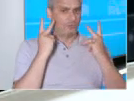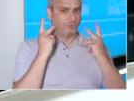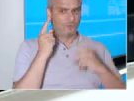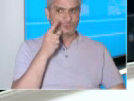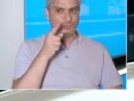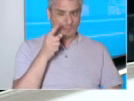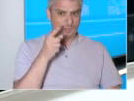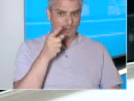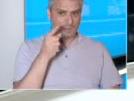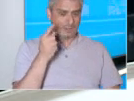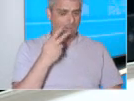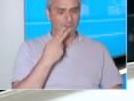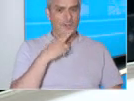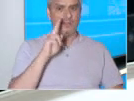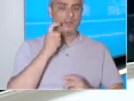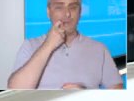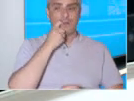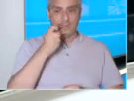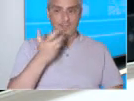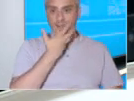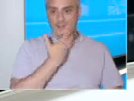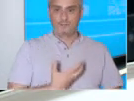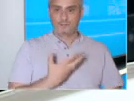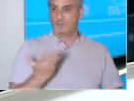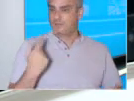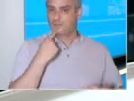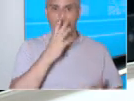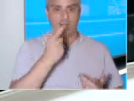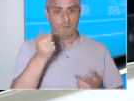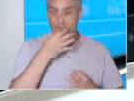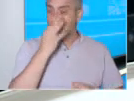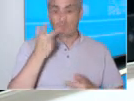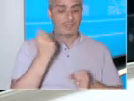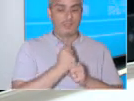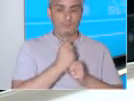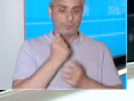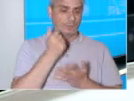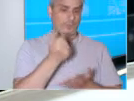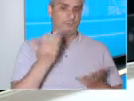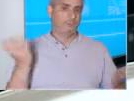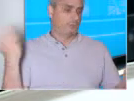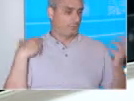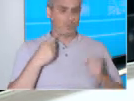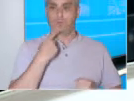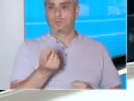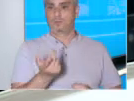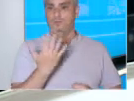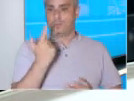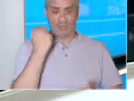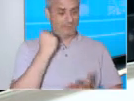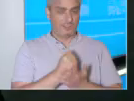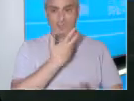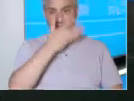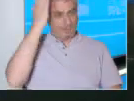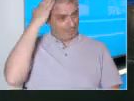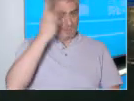שאתה מצהיר אמונים לדרי ולליצמן ולגפני. אני אגיד לך למה, כי כשאתה שואל מה הם יעשו עם תקציב, הייתי בטוח שתגיד הרי, כשיעבירו בנט